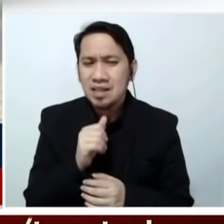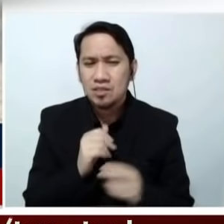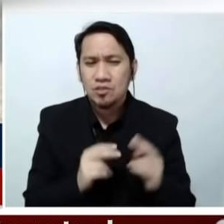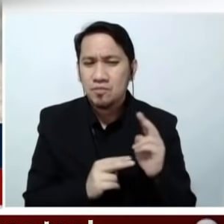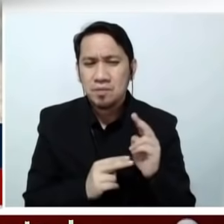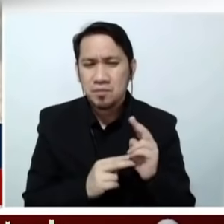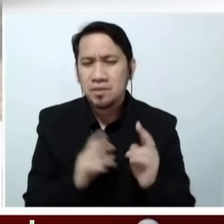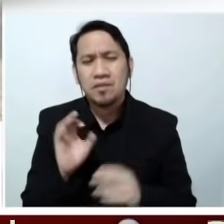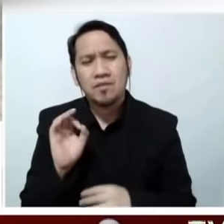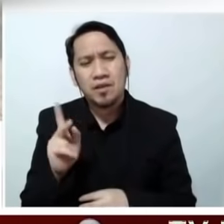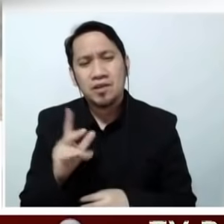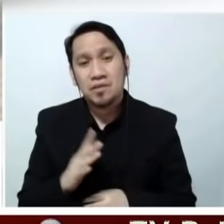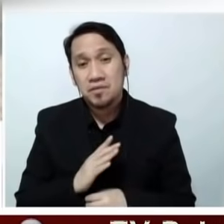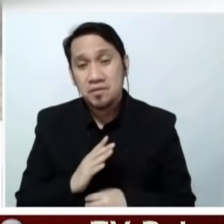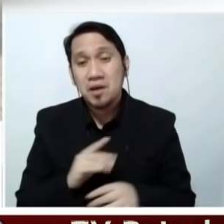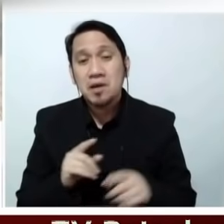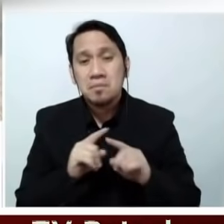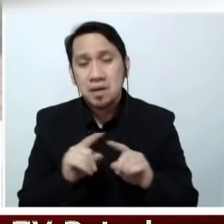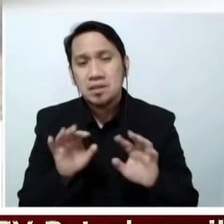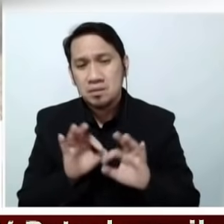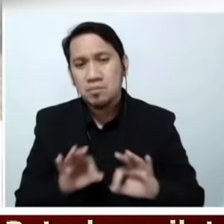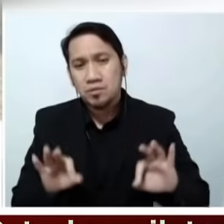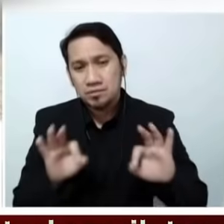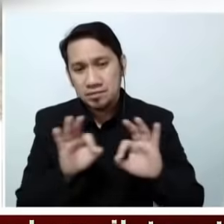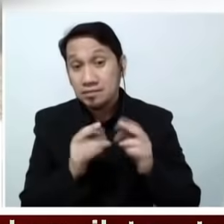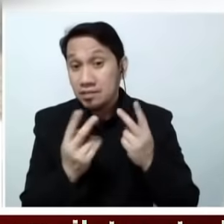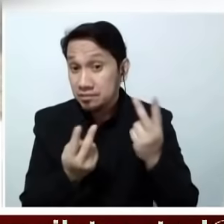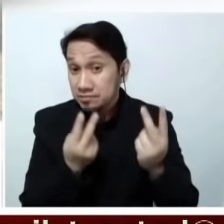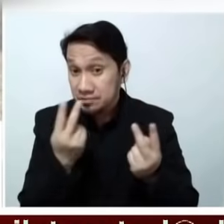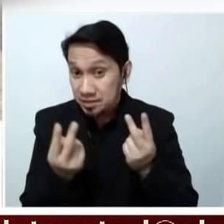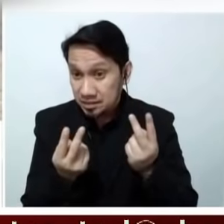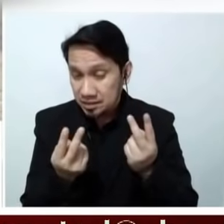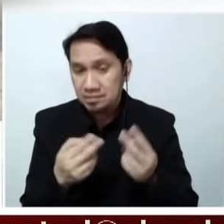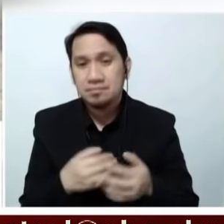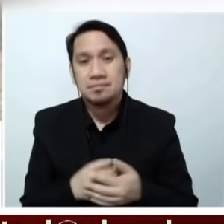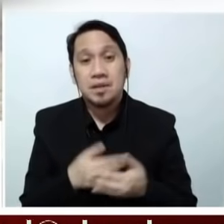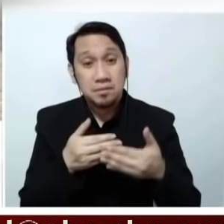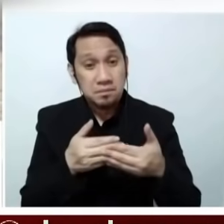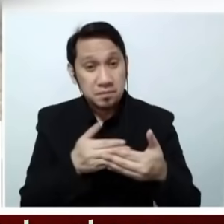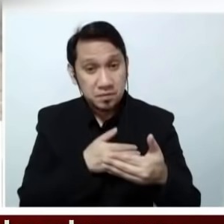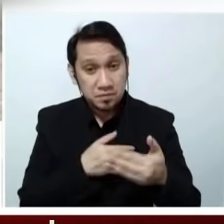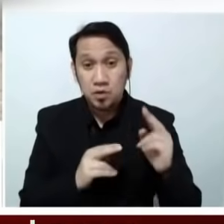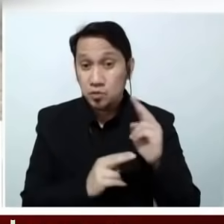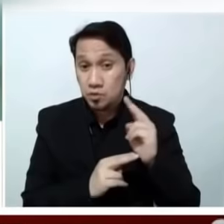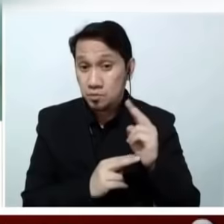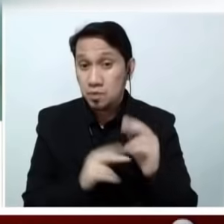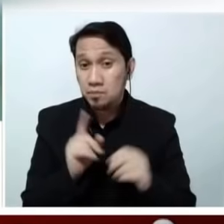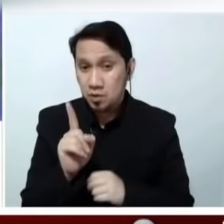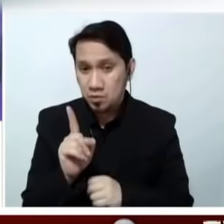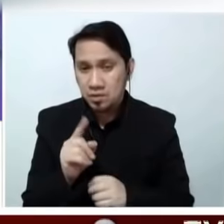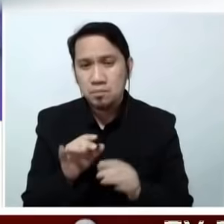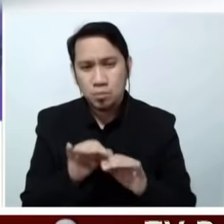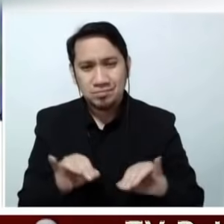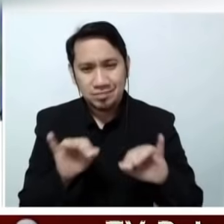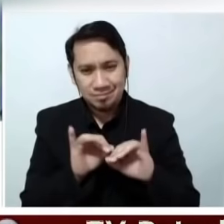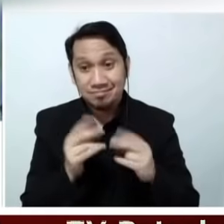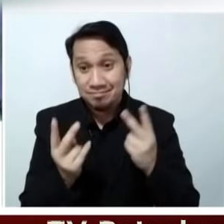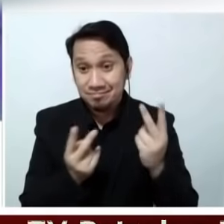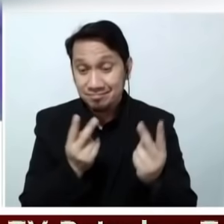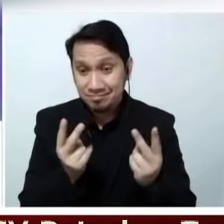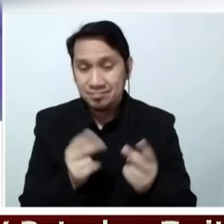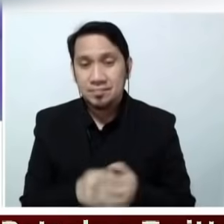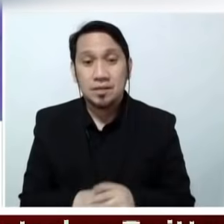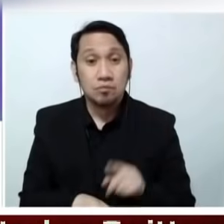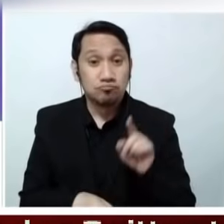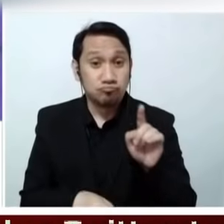yung mapuntahan namin yung patay namin before mag-undas, at least nadalaw namin siya. Senior citizen na rin si Mang